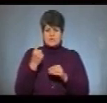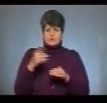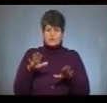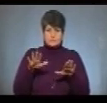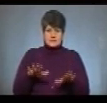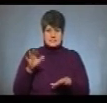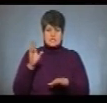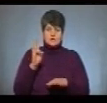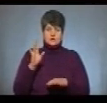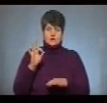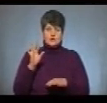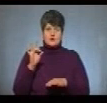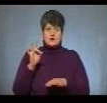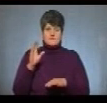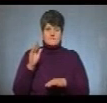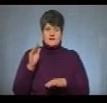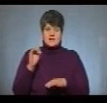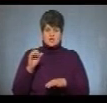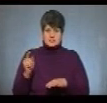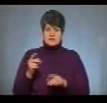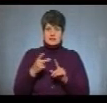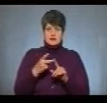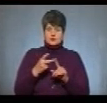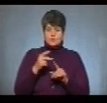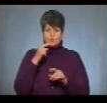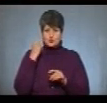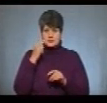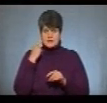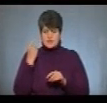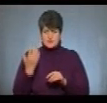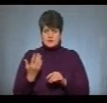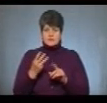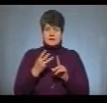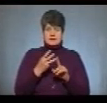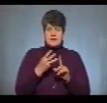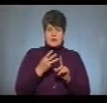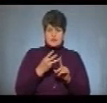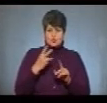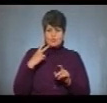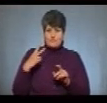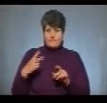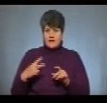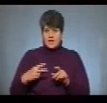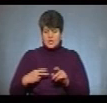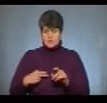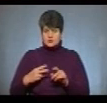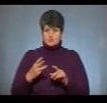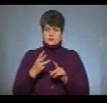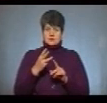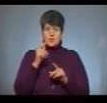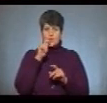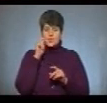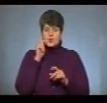місці норвежець Йоханнес Тінгнесбо, на другому – росіянин Олександр Логінов, на третьому – француз Мартен Фуркат.